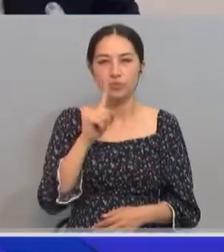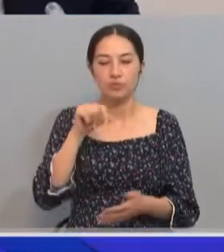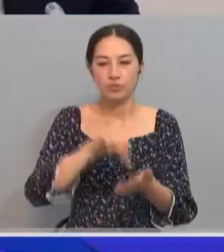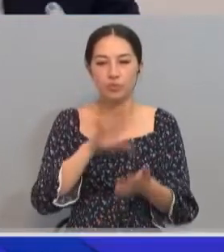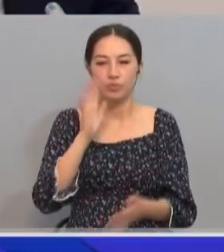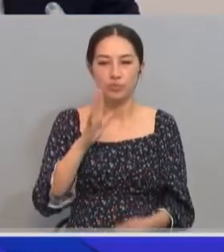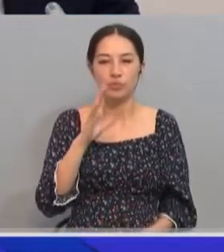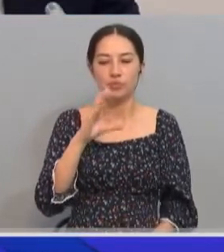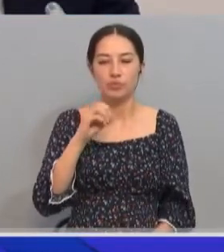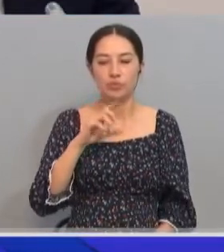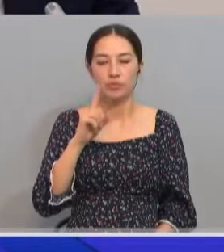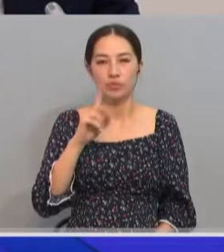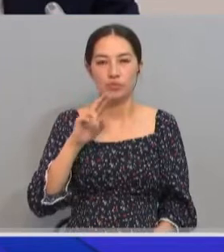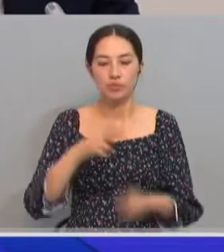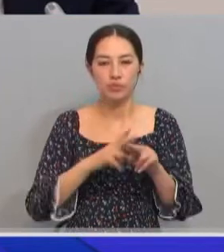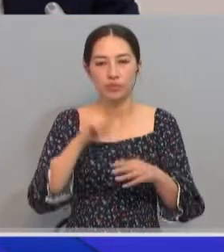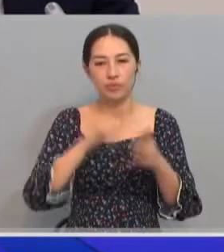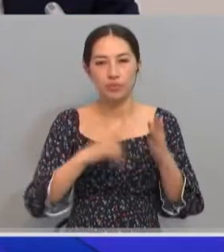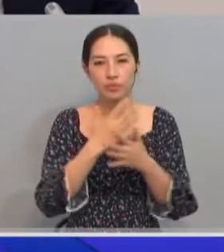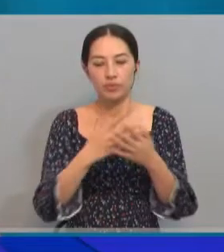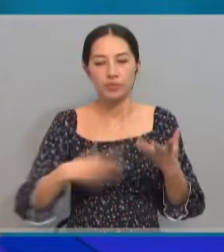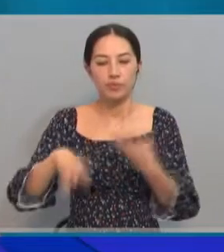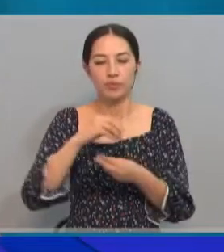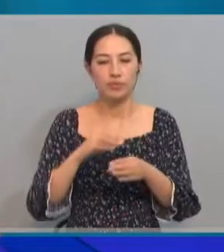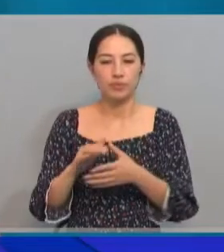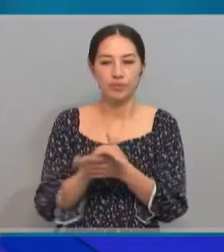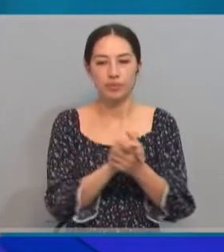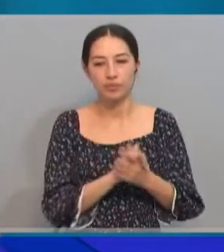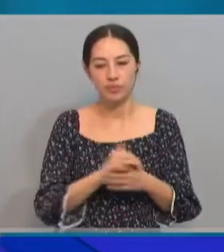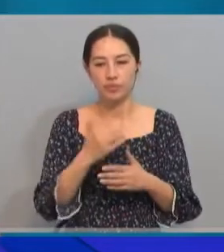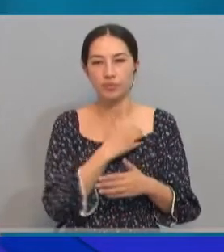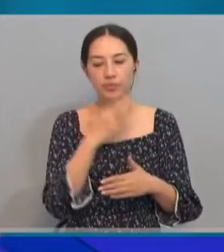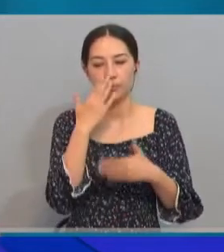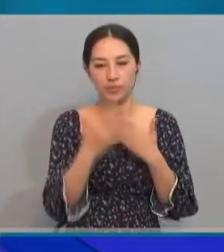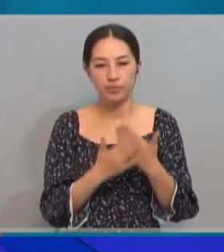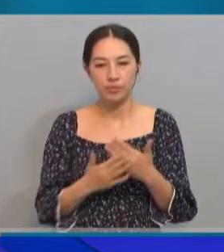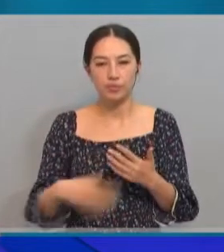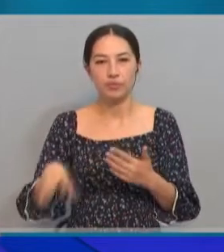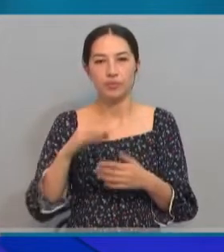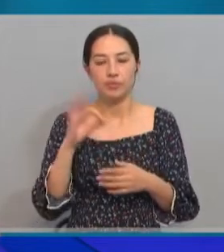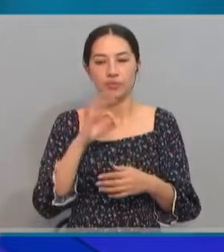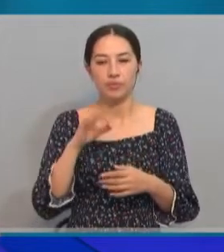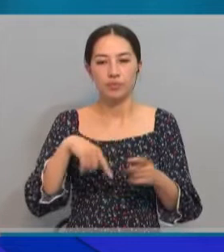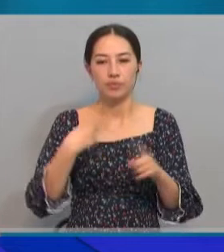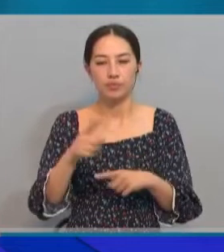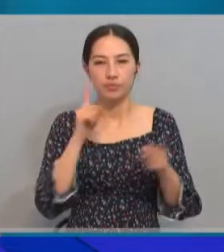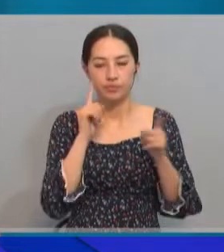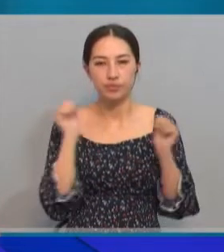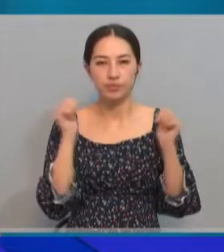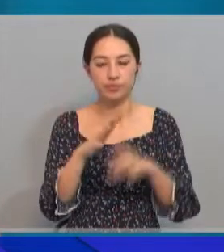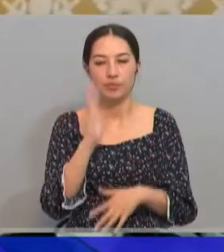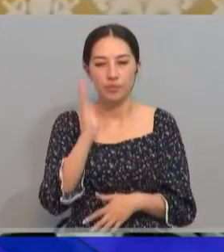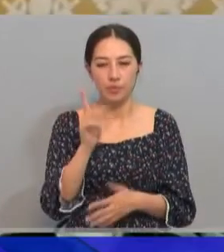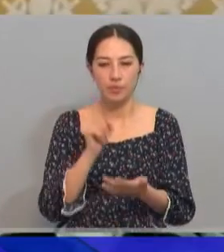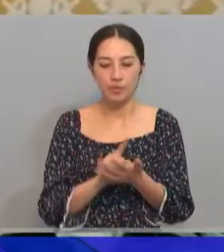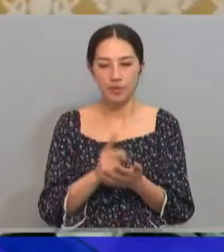мұрастады. Мен дінаралық диалогты мемлекеттердің бірлігімен жақында сон үлгерлету тұрғысынан осы келелі шүйінді тағатсыздан әкітемін.